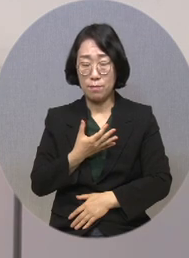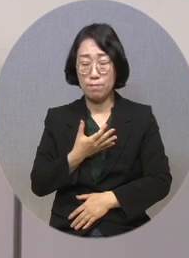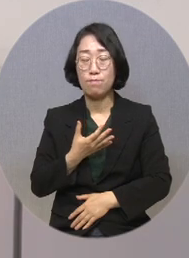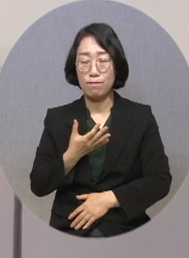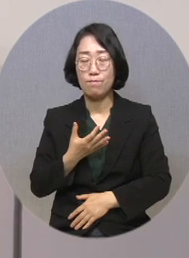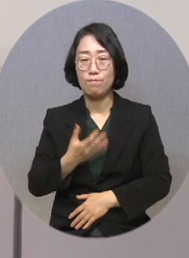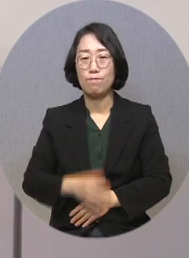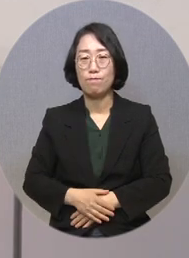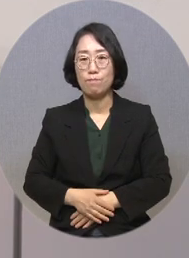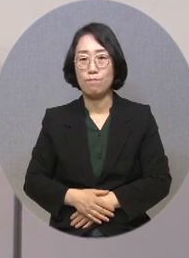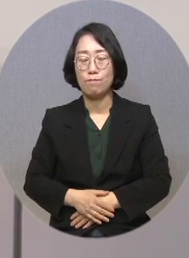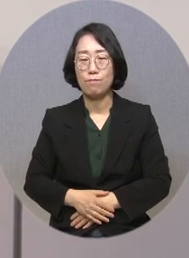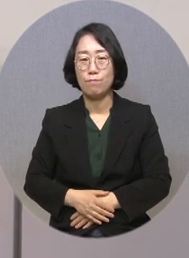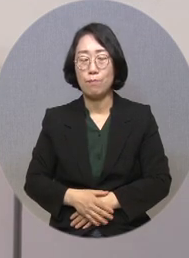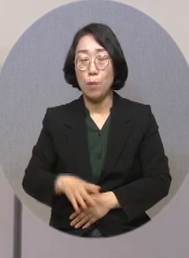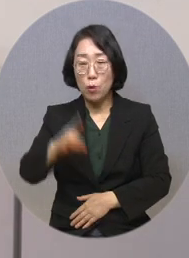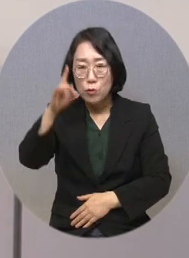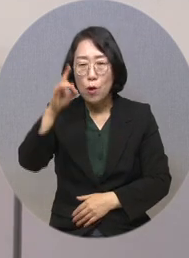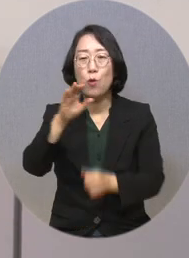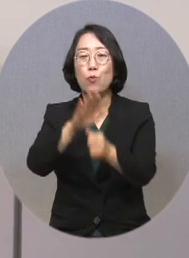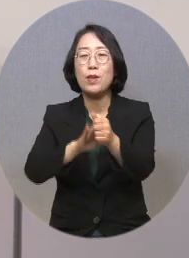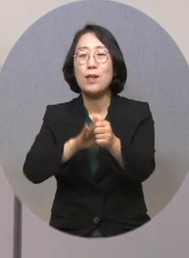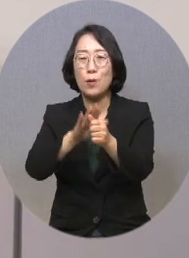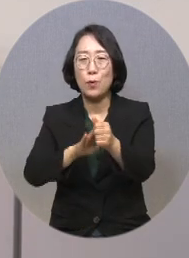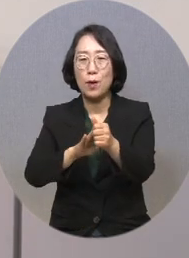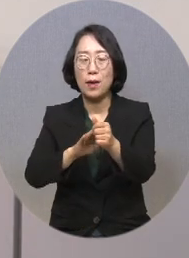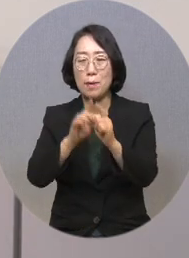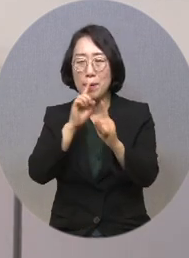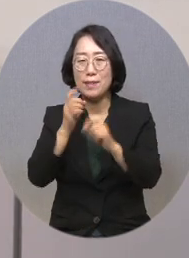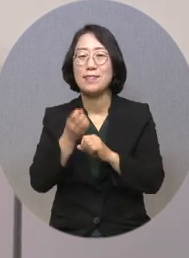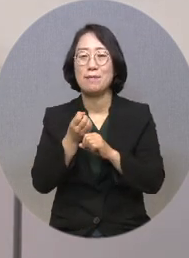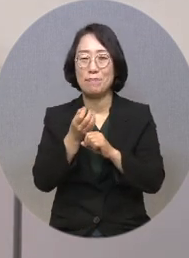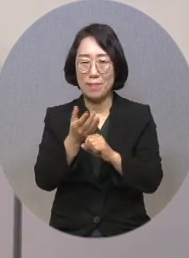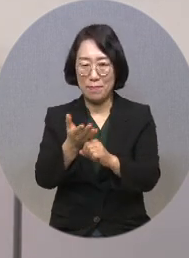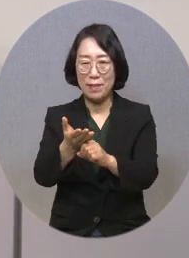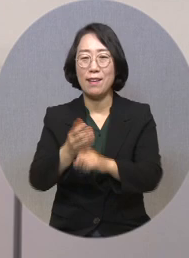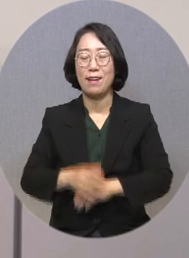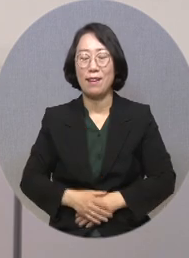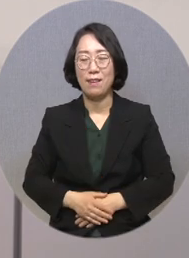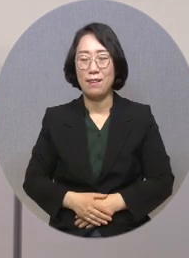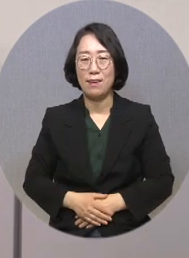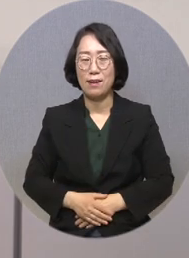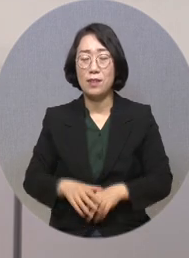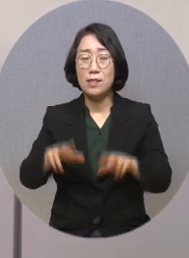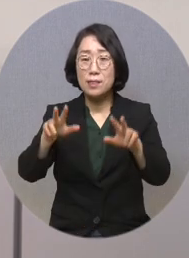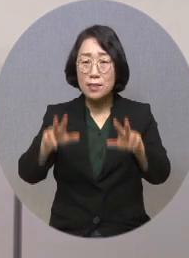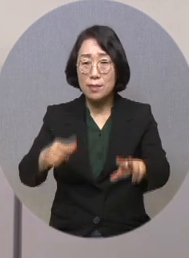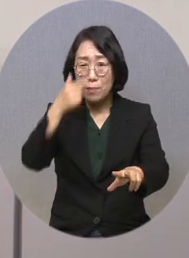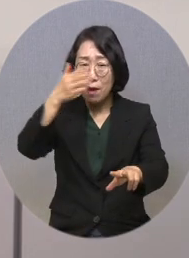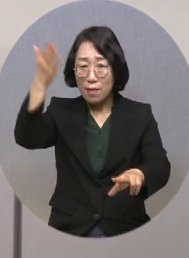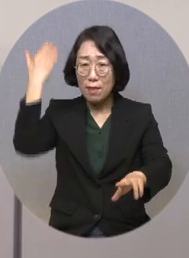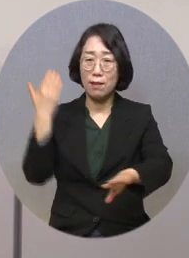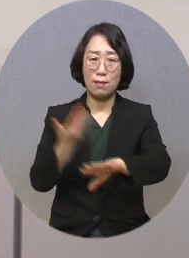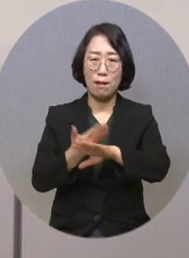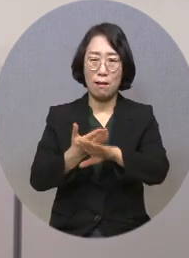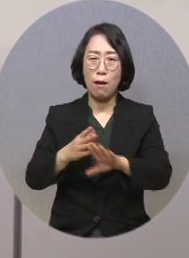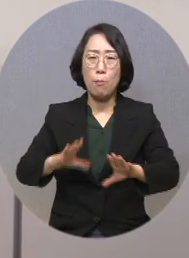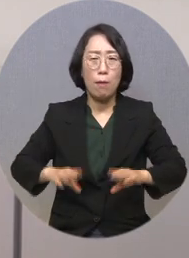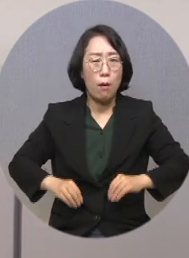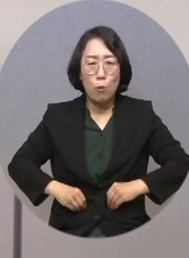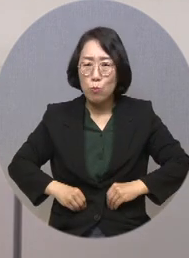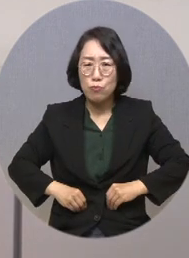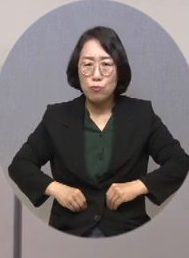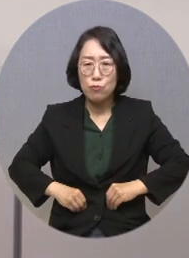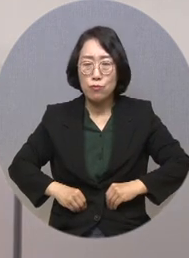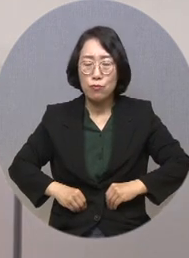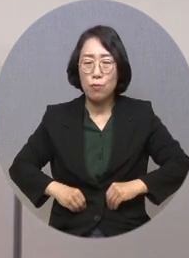시민분들께 먼저 위로의 말씀을 드립니다. 지금은 과거처럼 배고픈 시대가